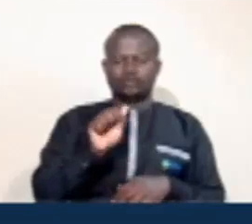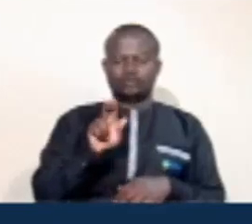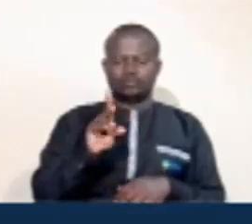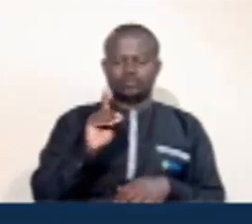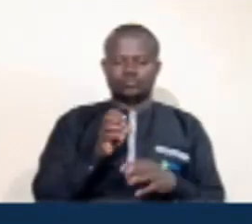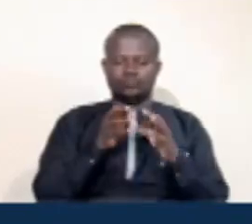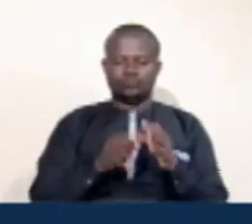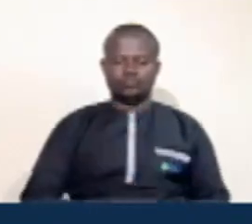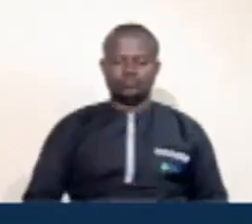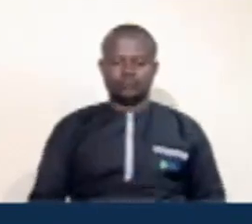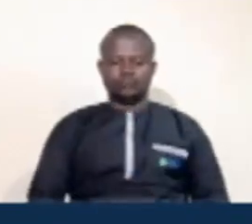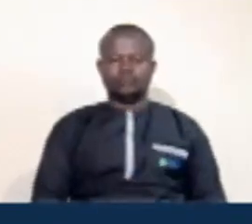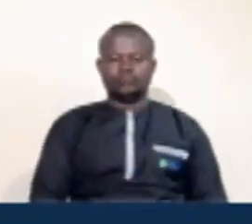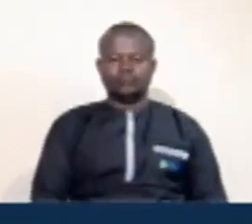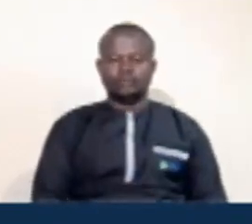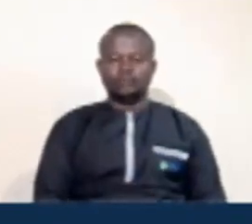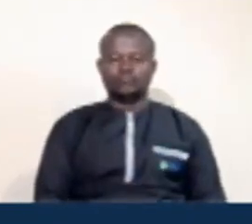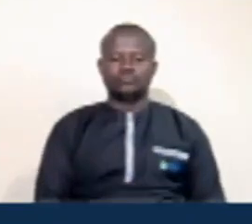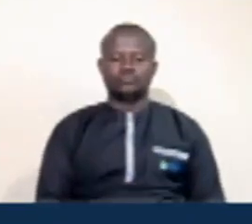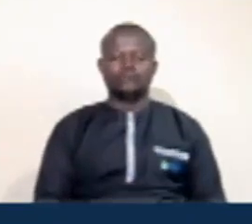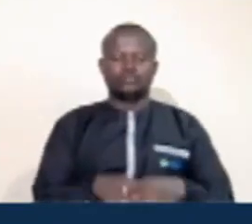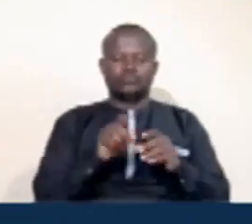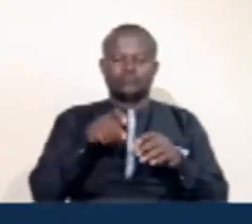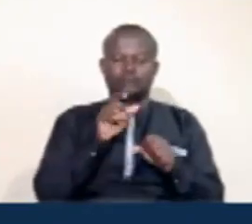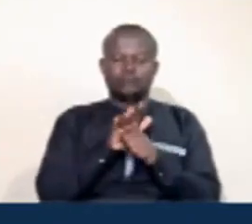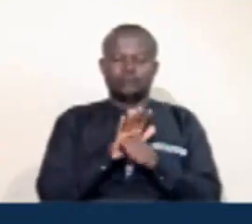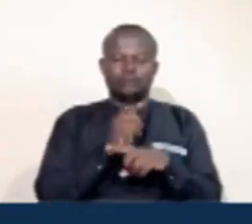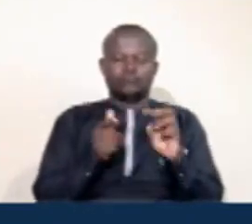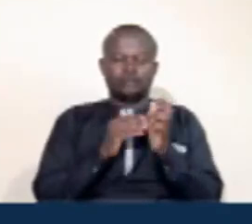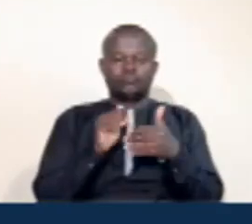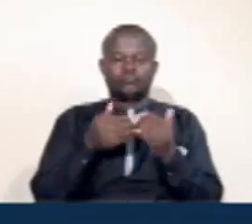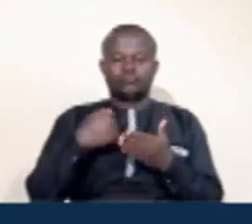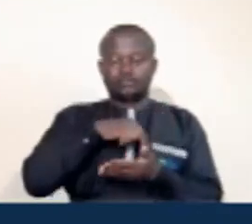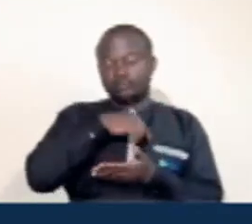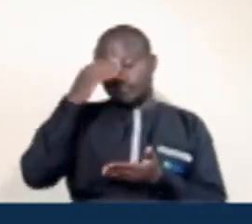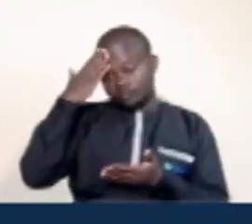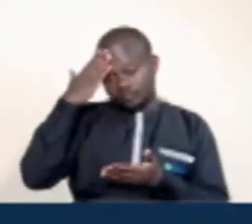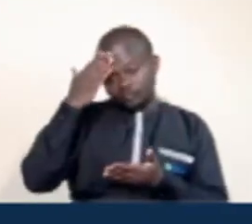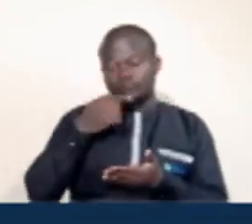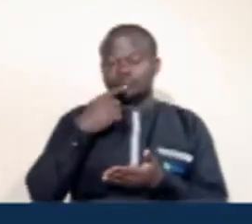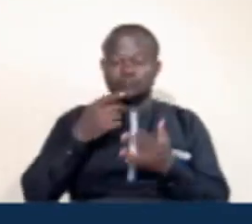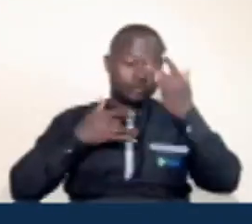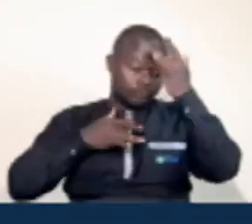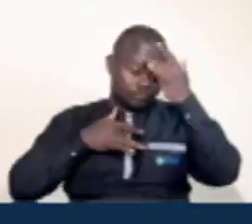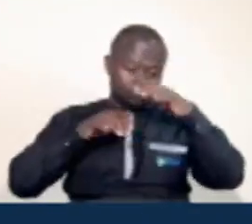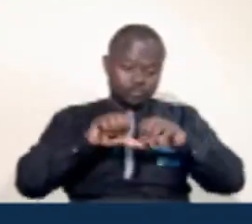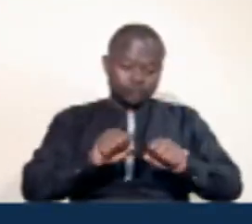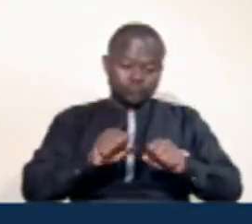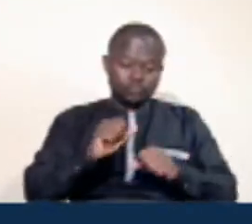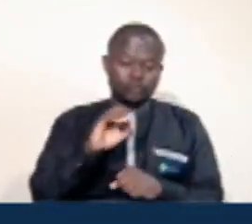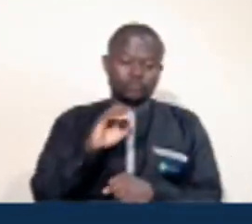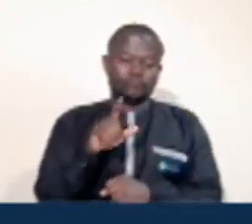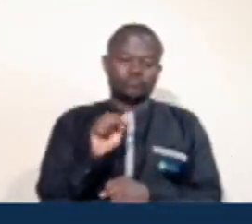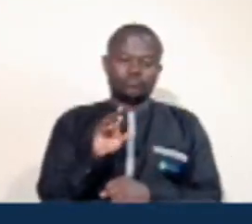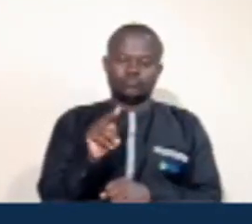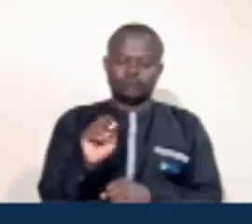Muvunyi abivuga. Akenewe ikirakenewe cyane kandi turabizi ko ari indwara zifata kuri konea ituma